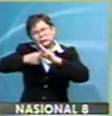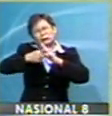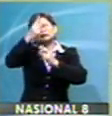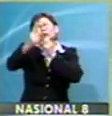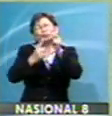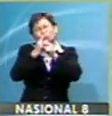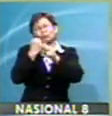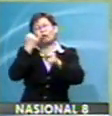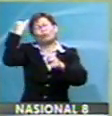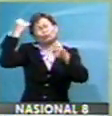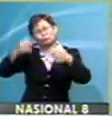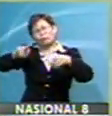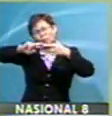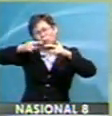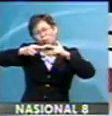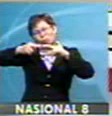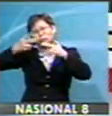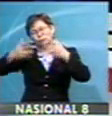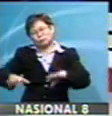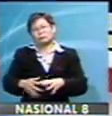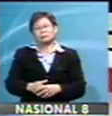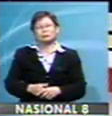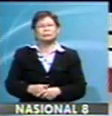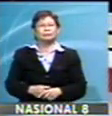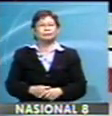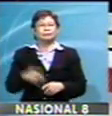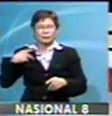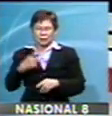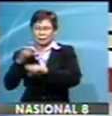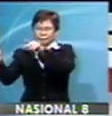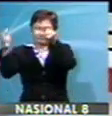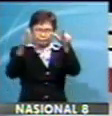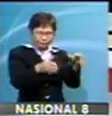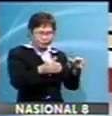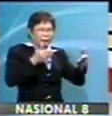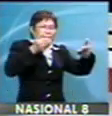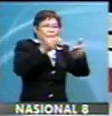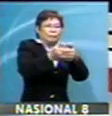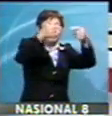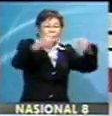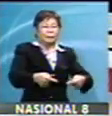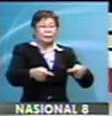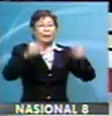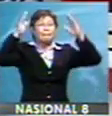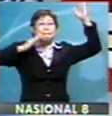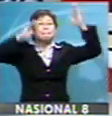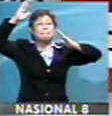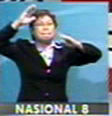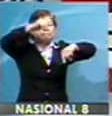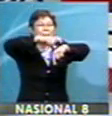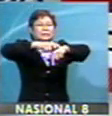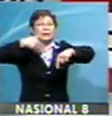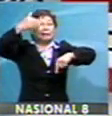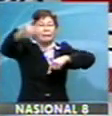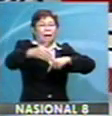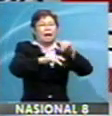setahun lalu Baiklah kita beralih pula menjelang Liga Malaysia musim